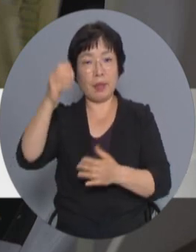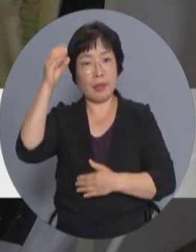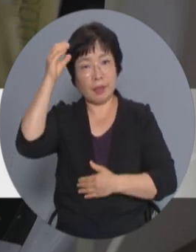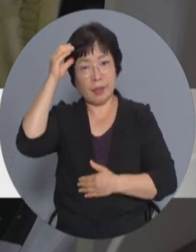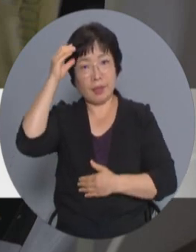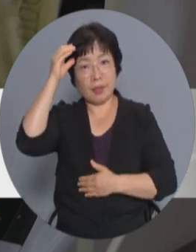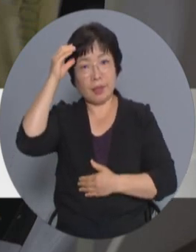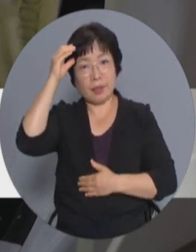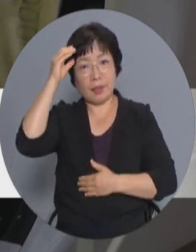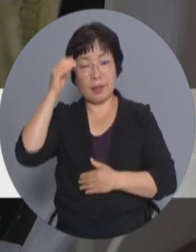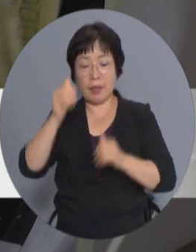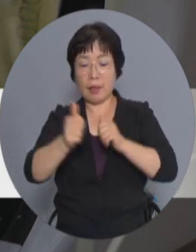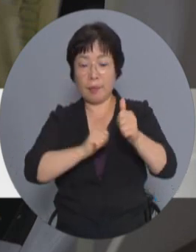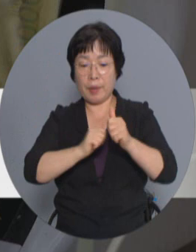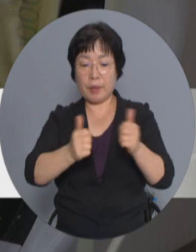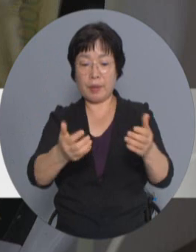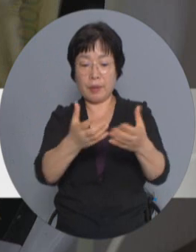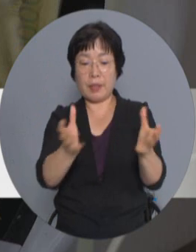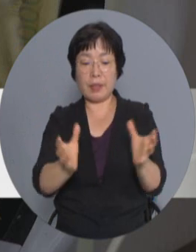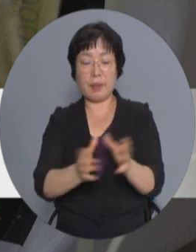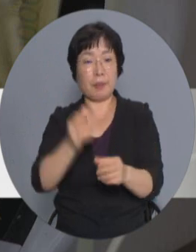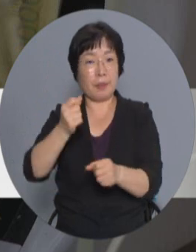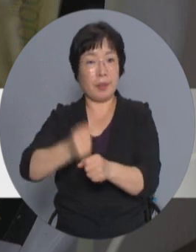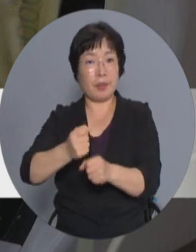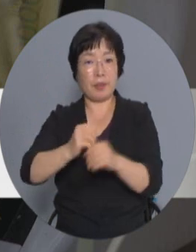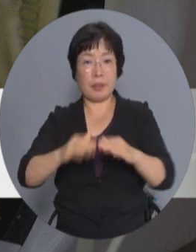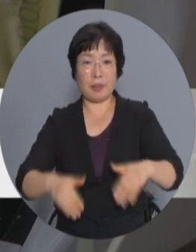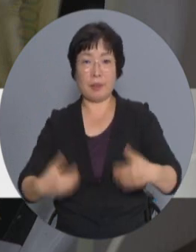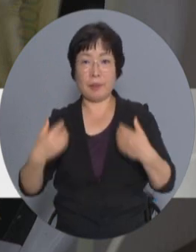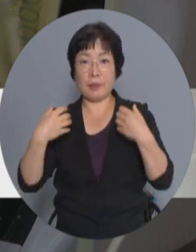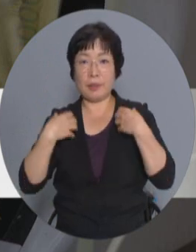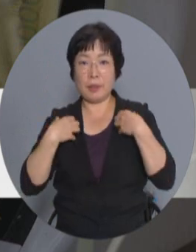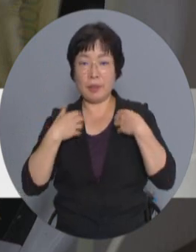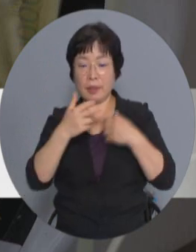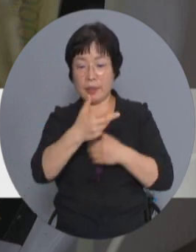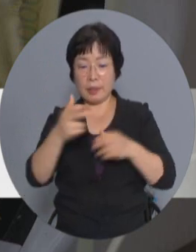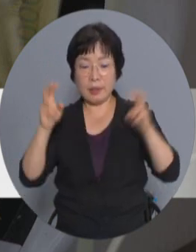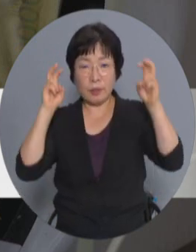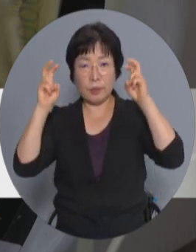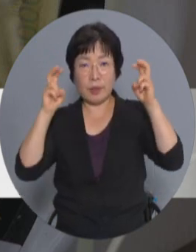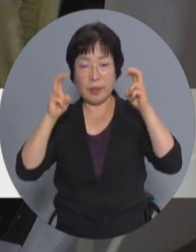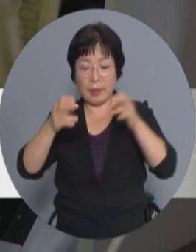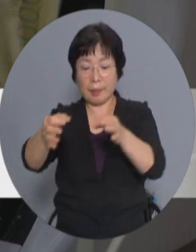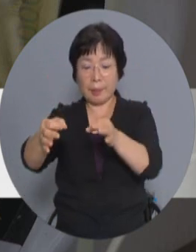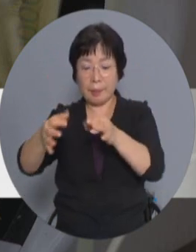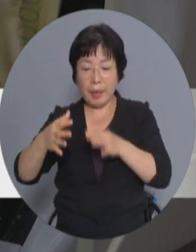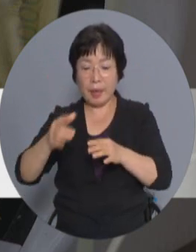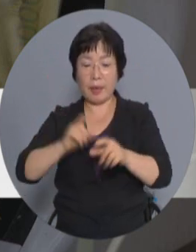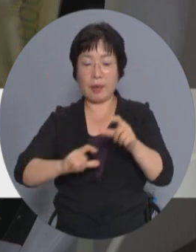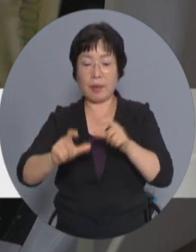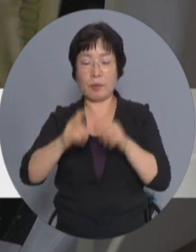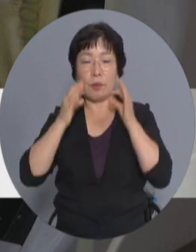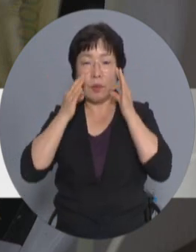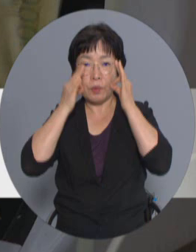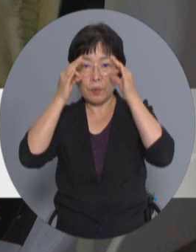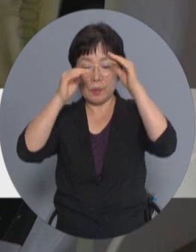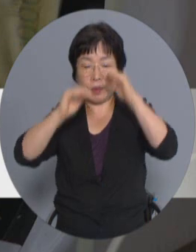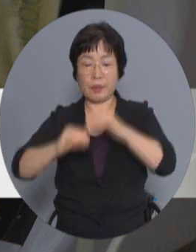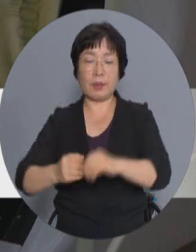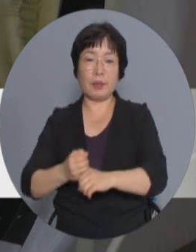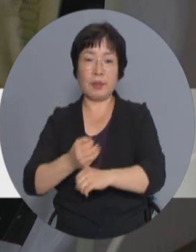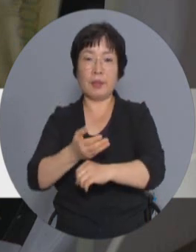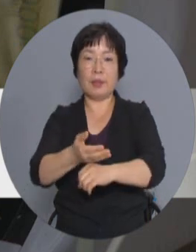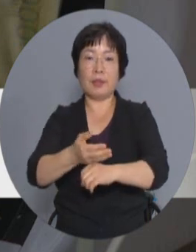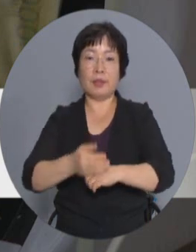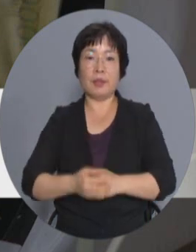있습니다. 펀드 유치 전담팀을 구성한 전라남도는 대규모 민자 사업 발굴에 속도를 낼 계획입니다.